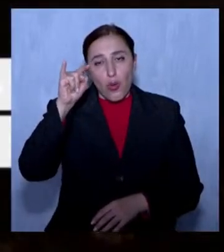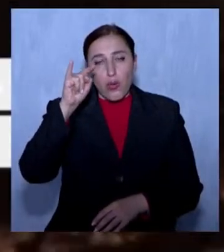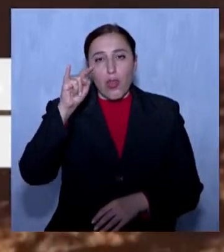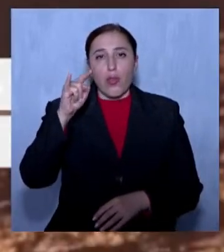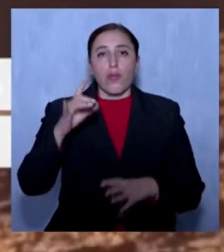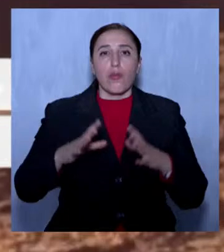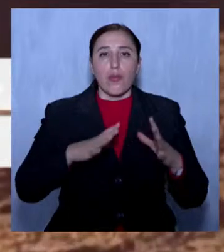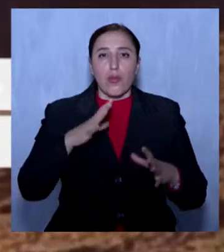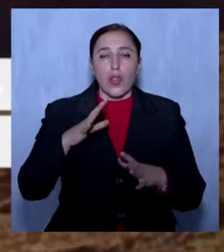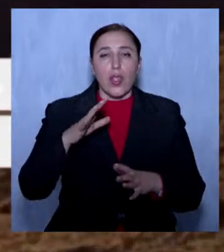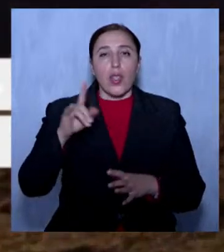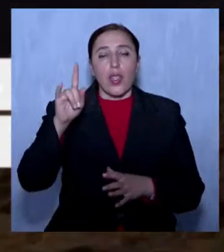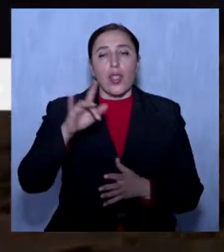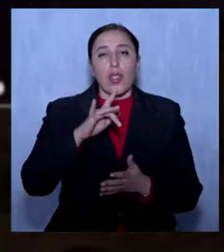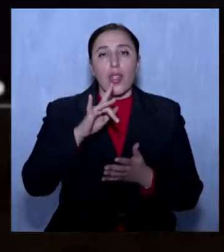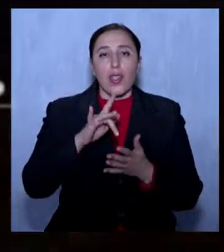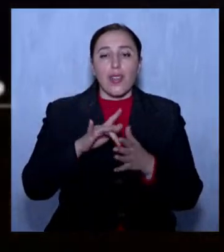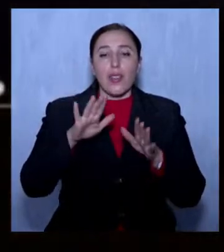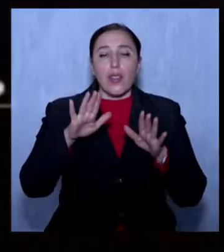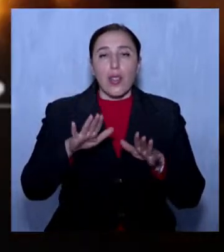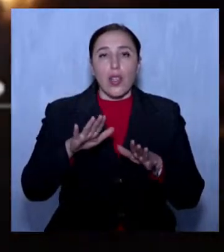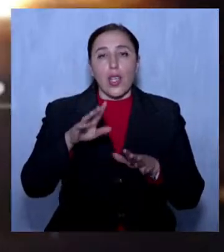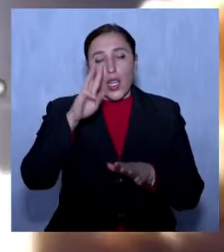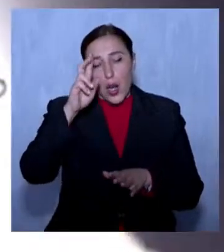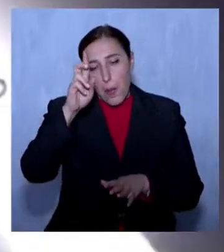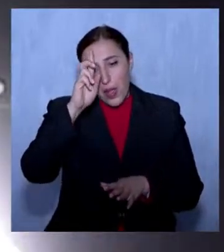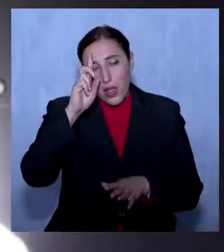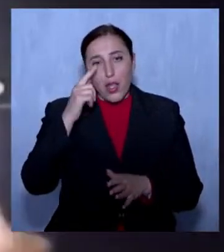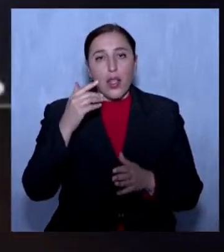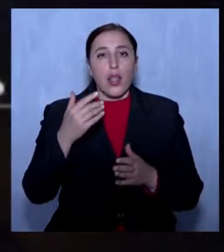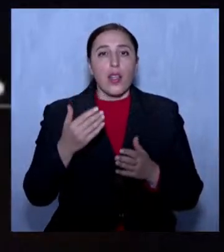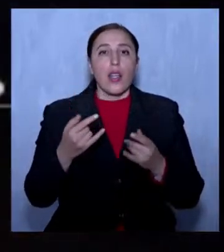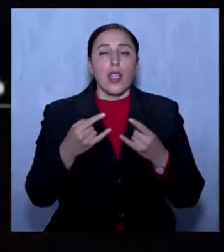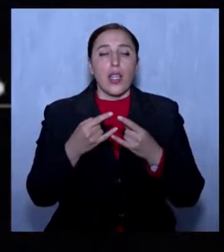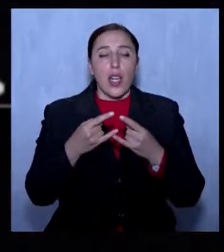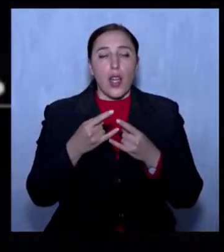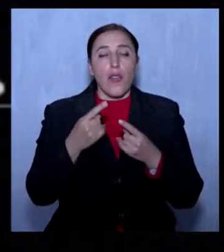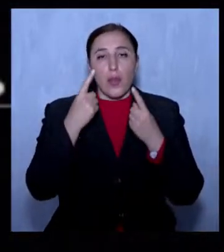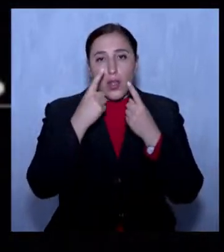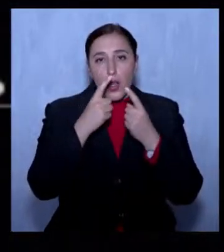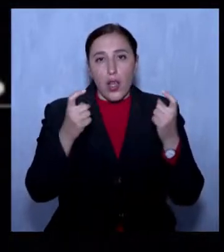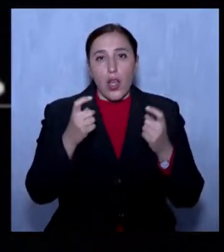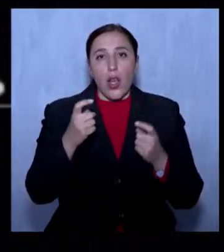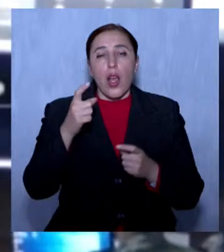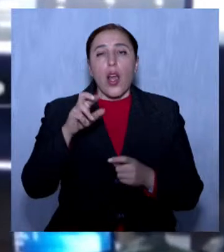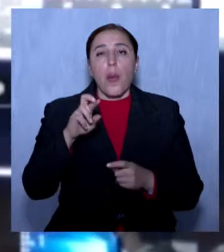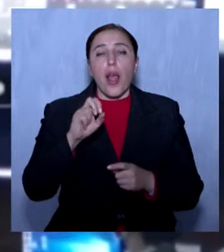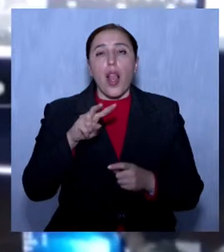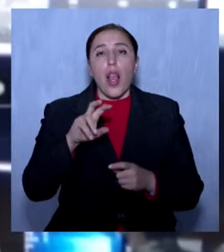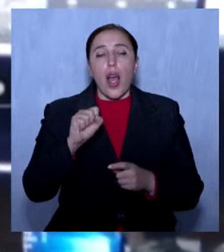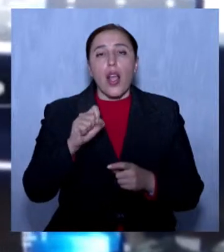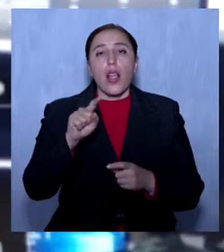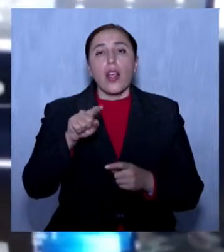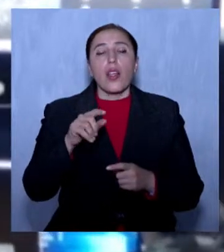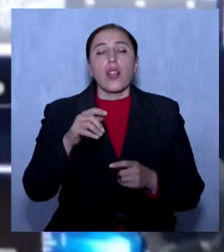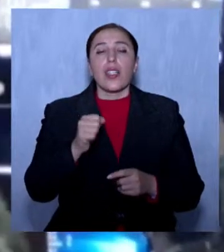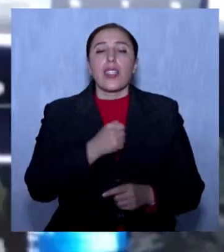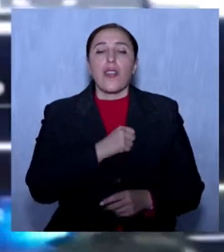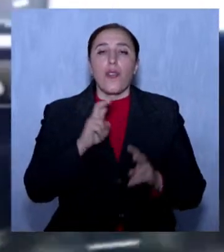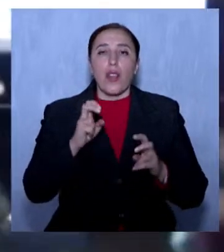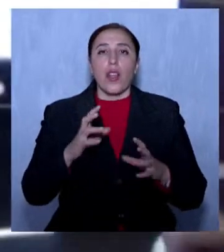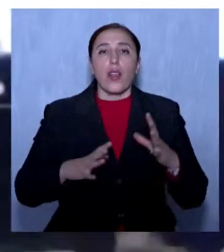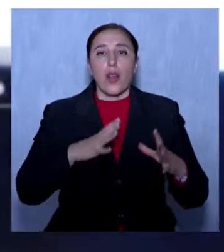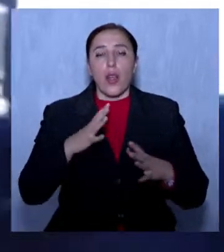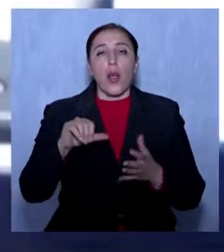մասնակցությամբ երկրի կենտրոնական շրջաններում իրանական պետական լրատվամիջոցների փոխանցման վելայատանունը գրող զորավարժություններին կմասնակցեն